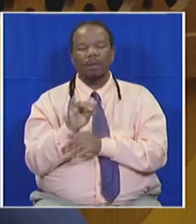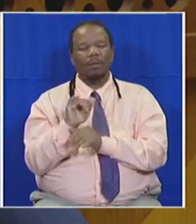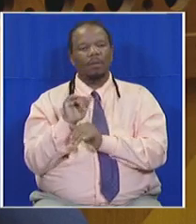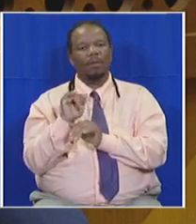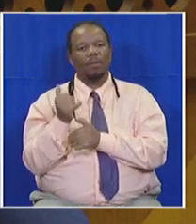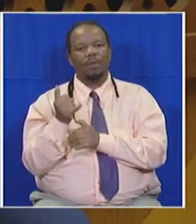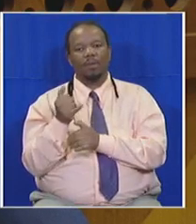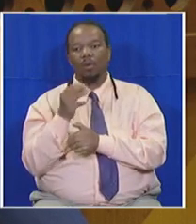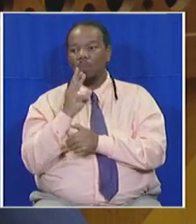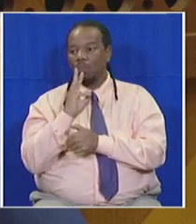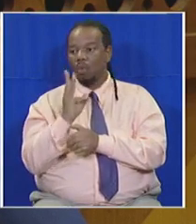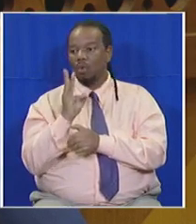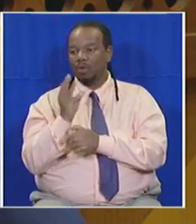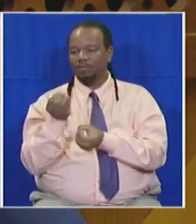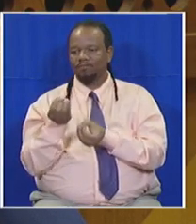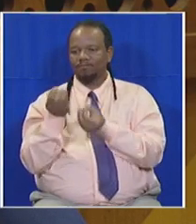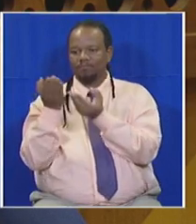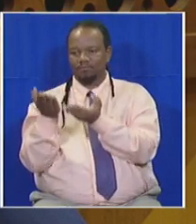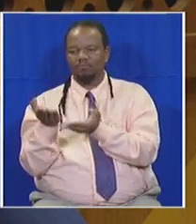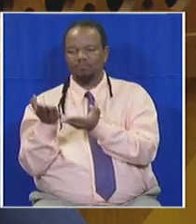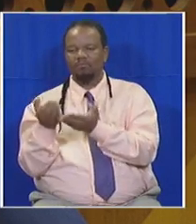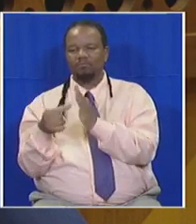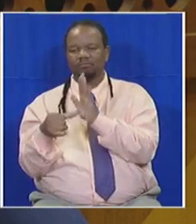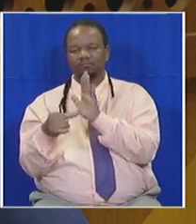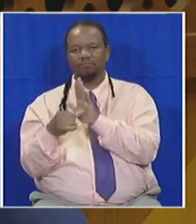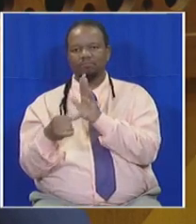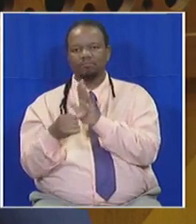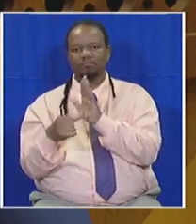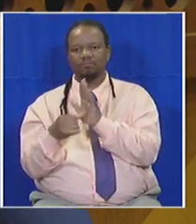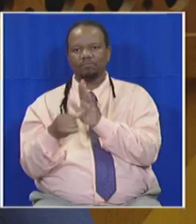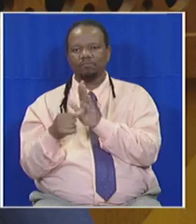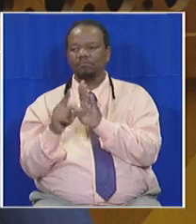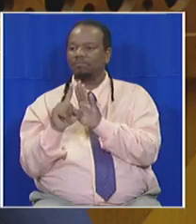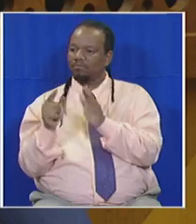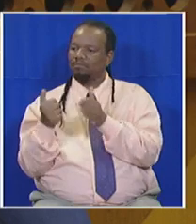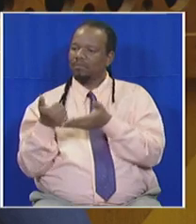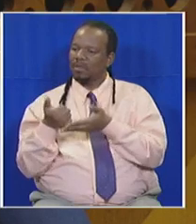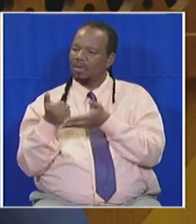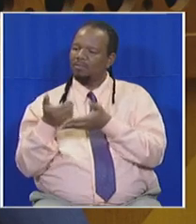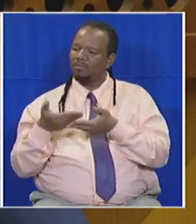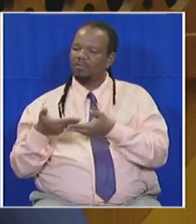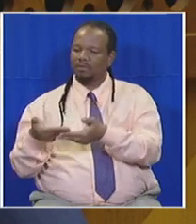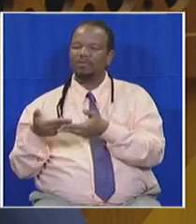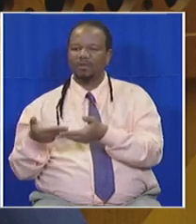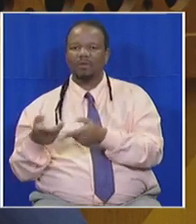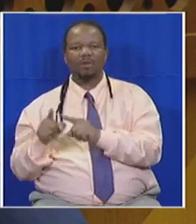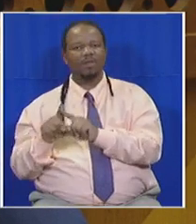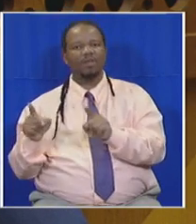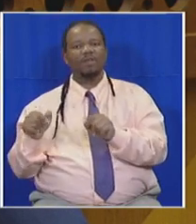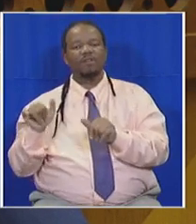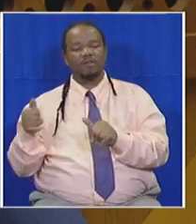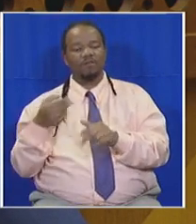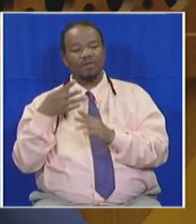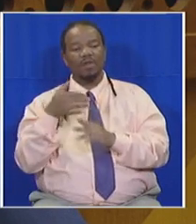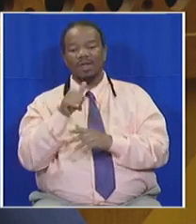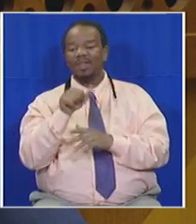is vir dienslewering vir ons mense. As jy gaan kyk na die verslag van die ouditeur-generaal in terme van